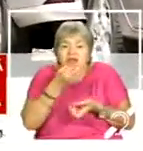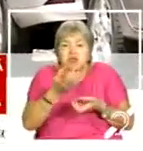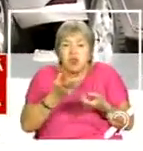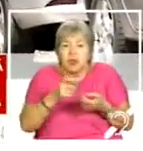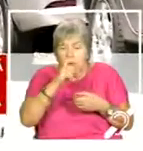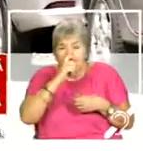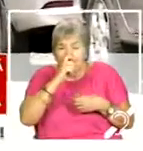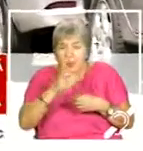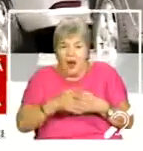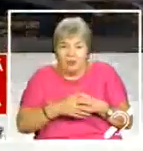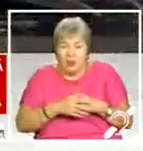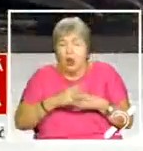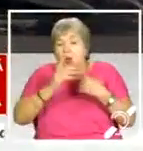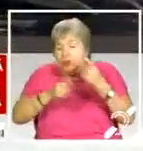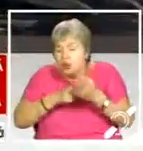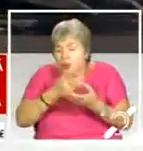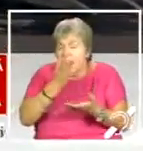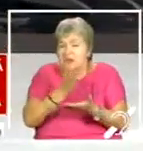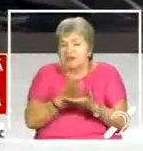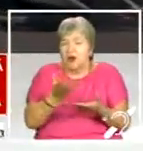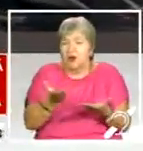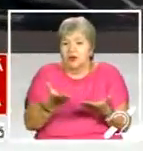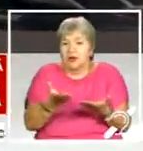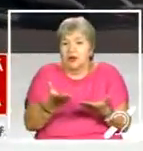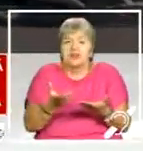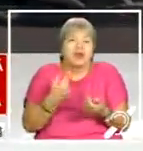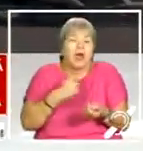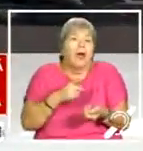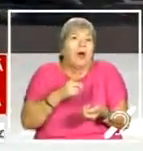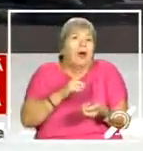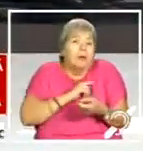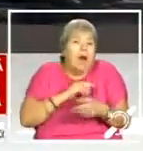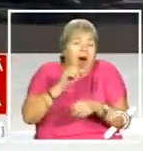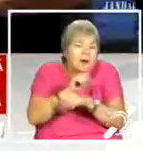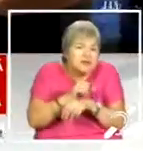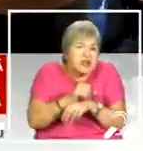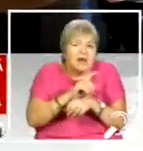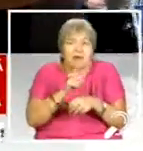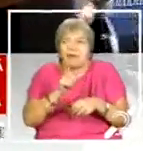acestora și apoi să se stabilească și care va fi încadrarea pentru fapta sa. Atât pentru moment, la revedere!